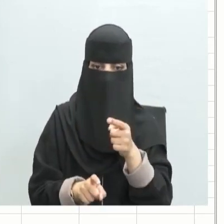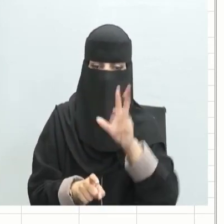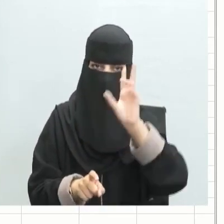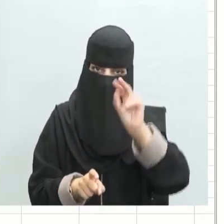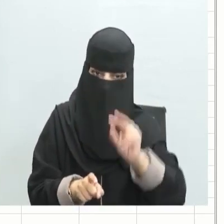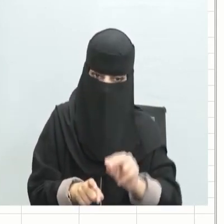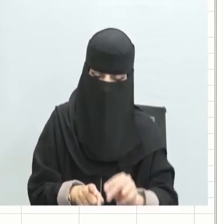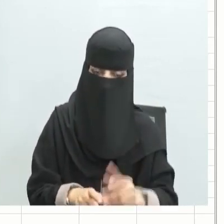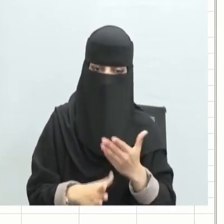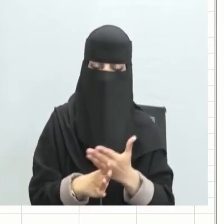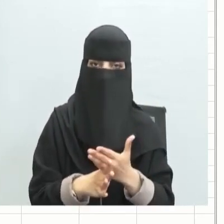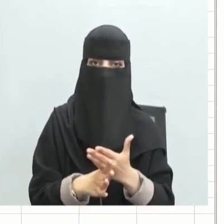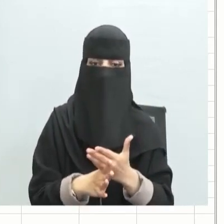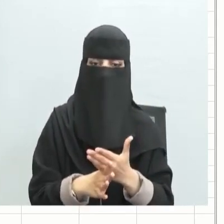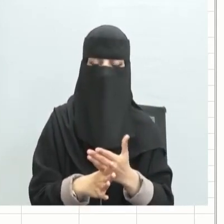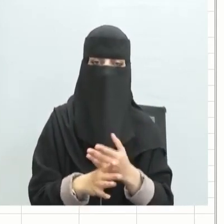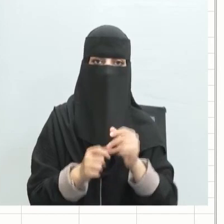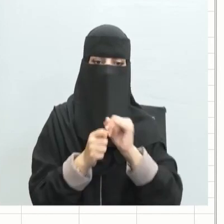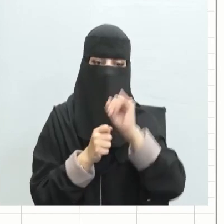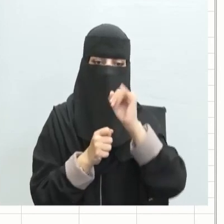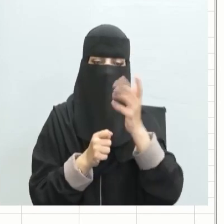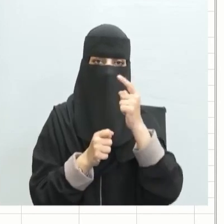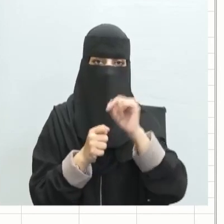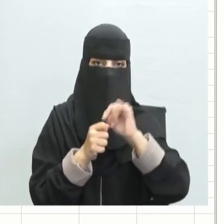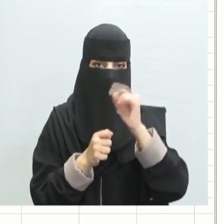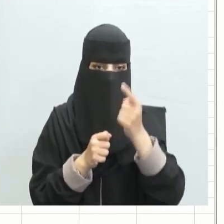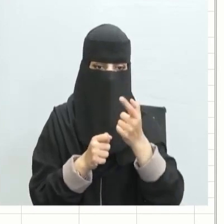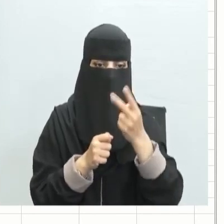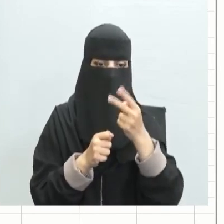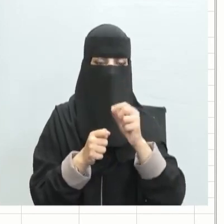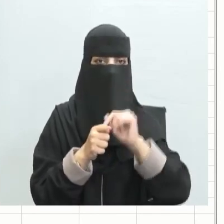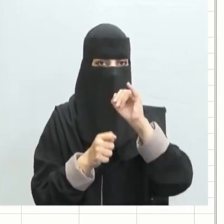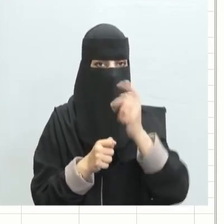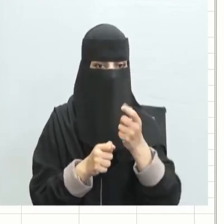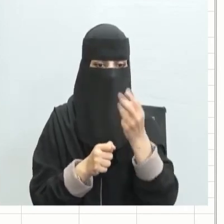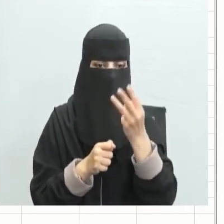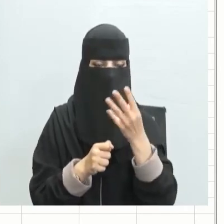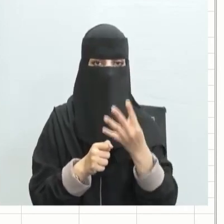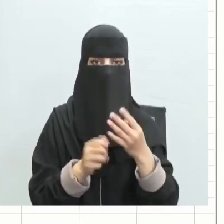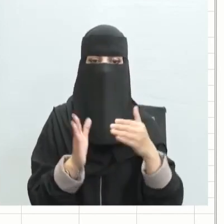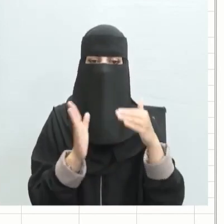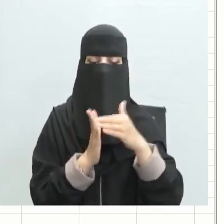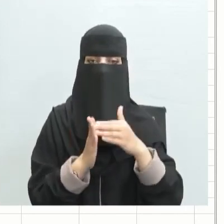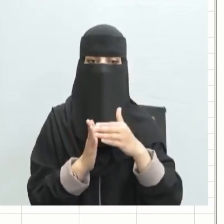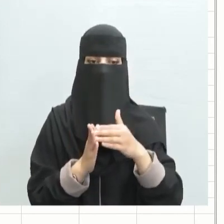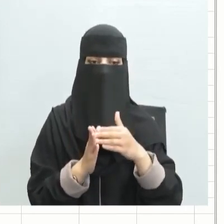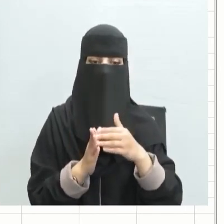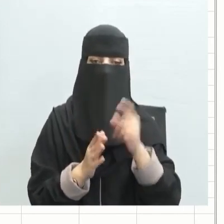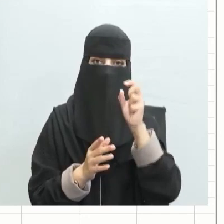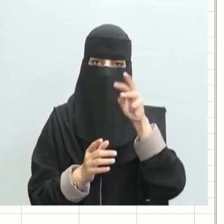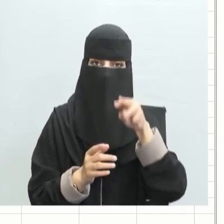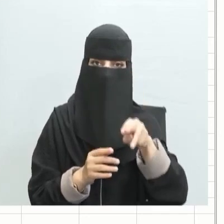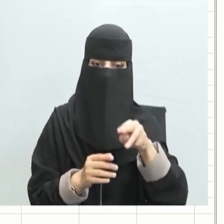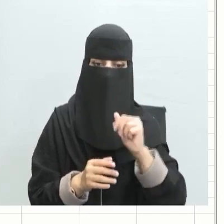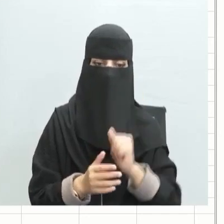نفس النسبه سواء كان طول الضلع ولا طول الضلع اين ولا طول الضلع ثلاثه ولا طول الضلع 4 ولا طول الضلع 1000 يعني ما